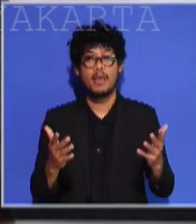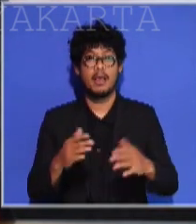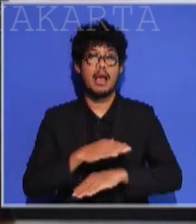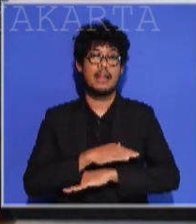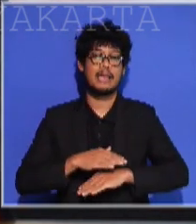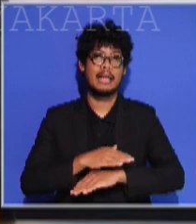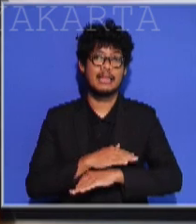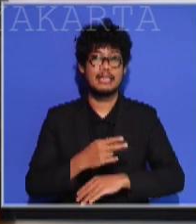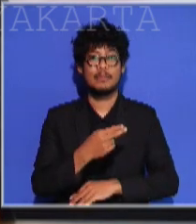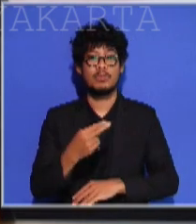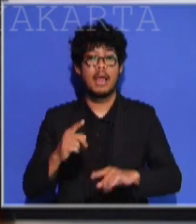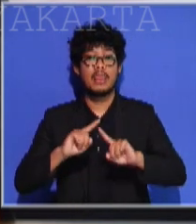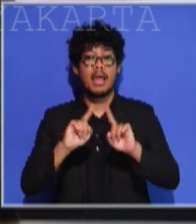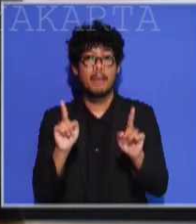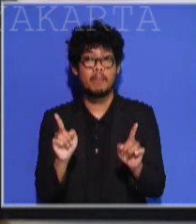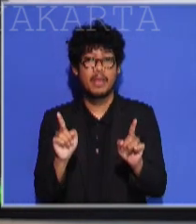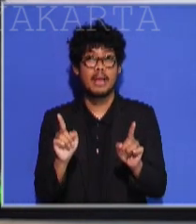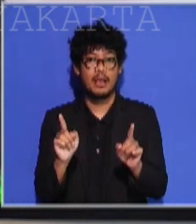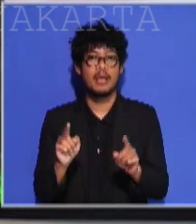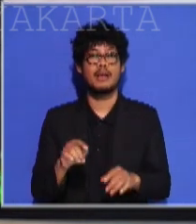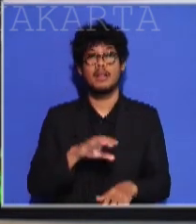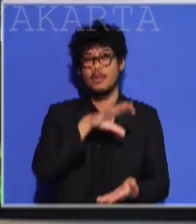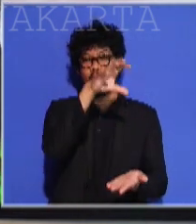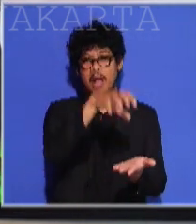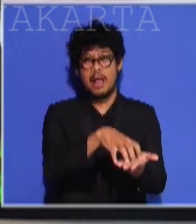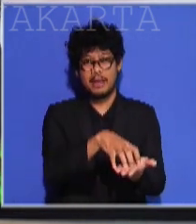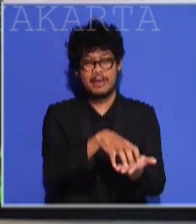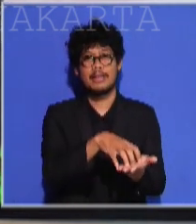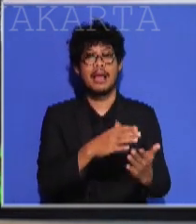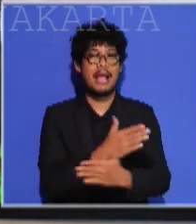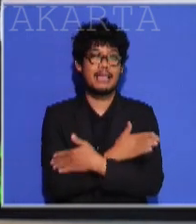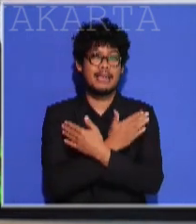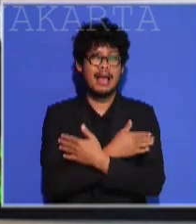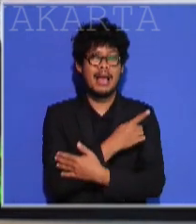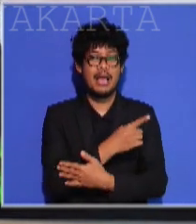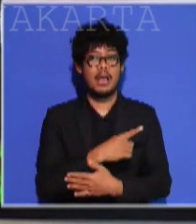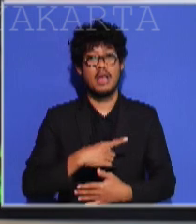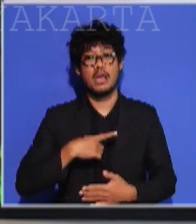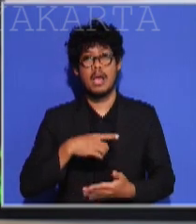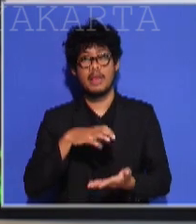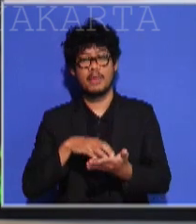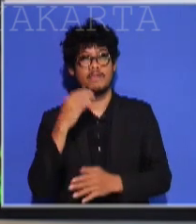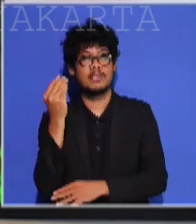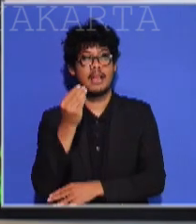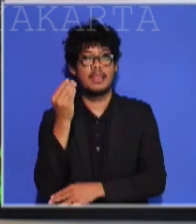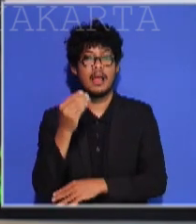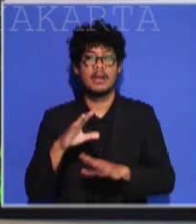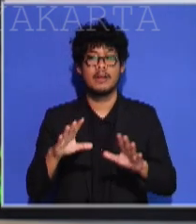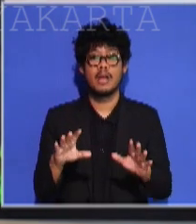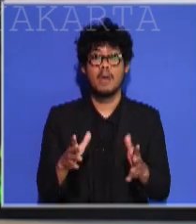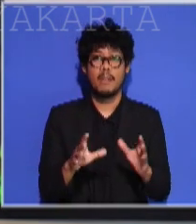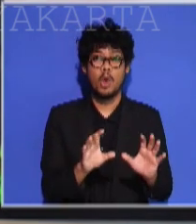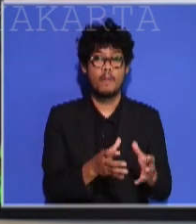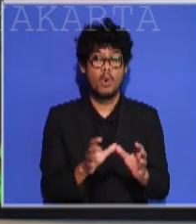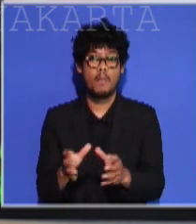menjadi momentum strategis bagi tuan rumah untuk menunjukkan kekayaan pariwisata serta berbagai produk lokal unggulannya. Suksesnya pelaksanaan